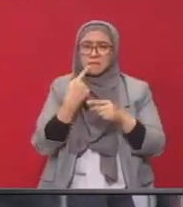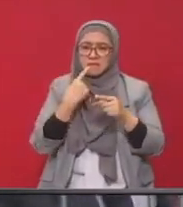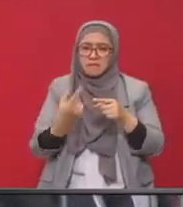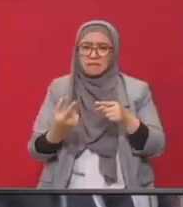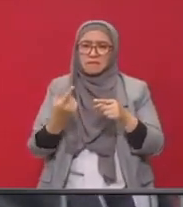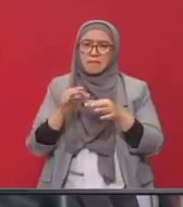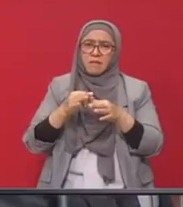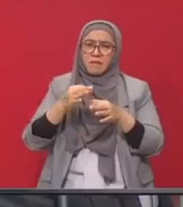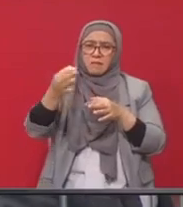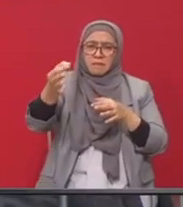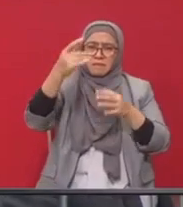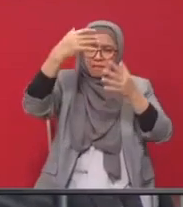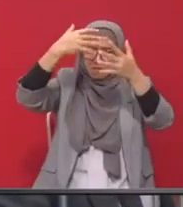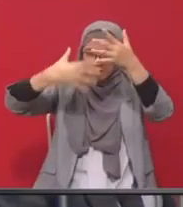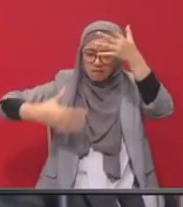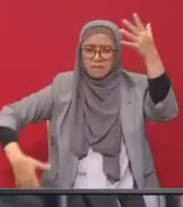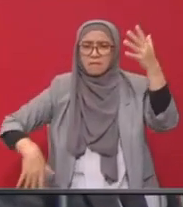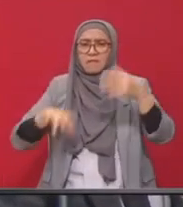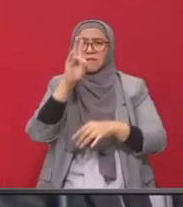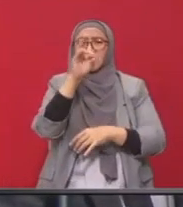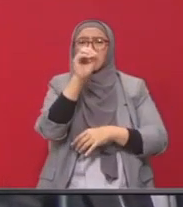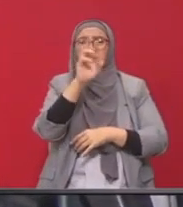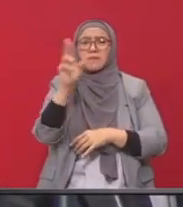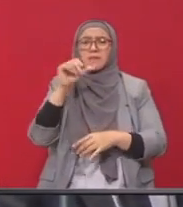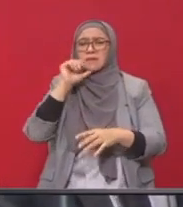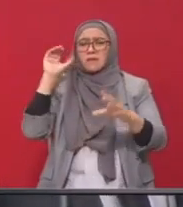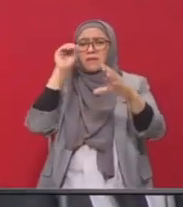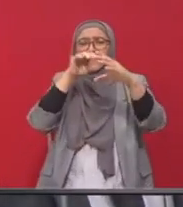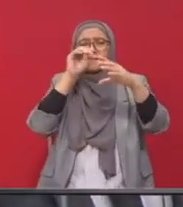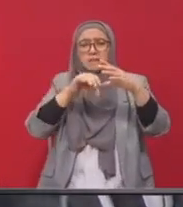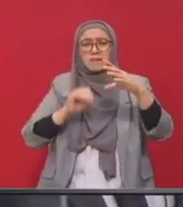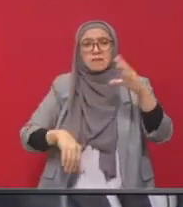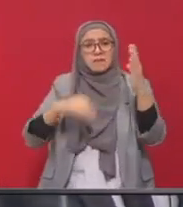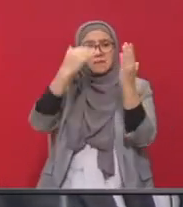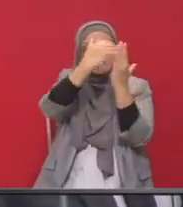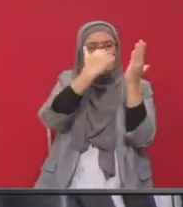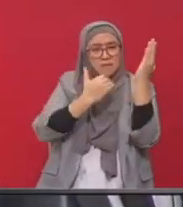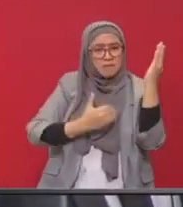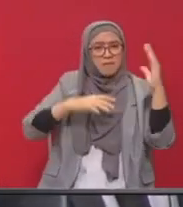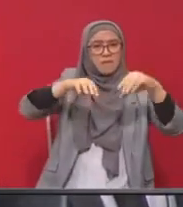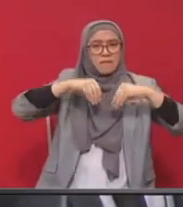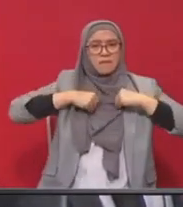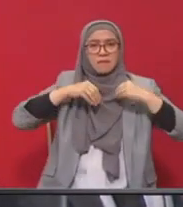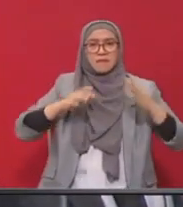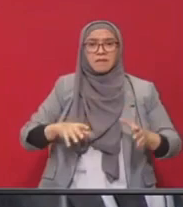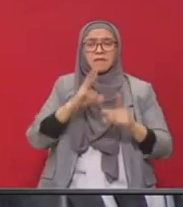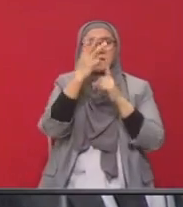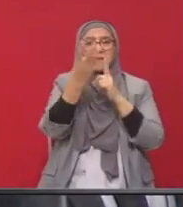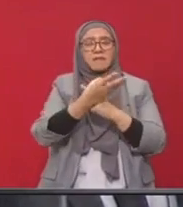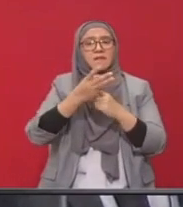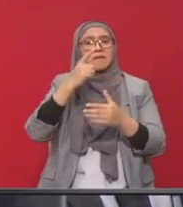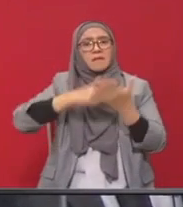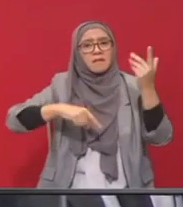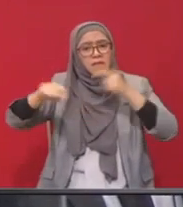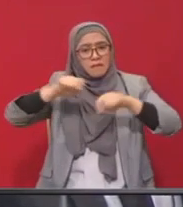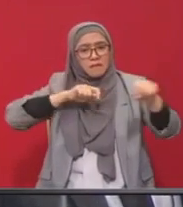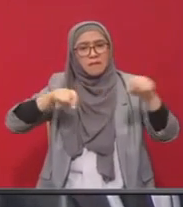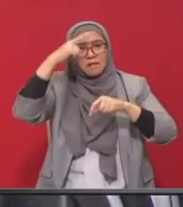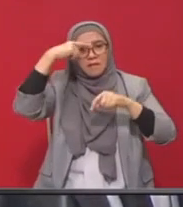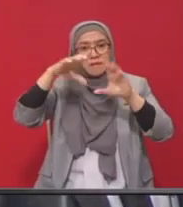yang mereka ini tidak diselesaikan dalam penerima JKN dan Apakah tindakan untuk menyelesaikan isu-isu tersebut